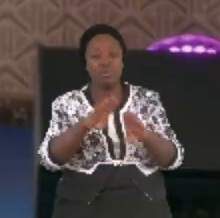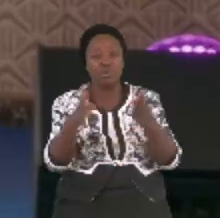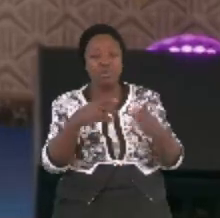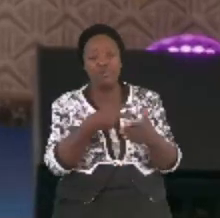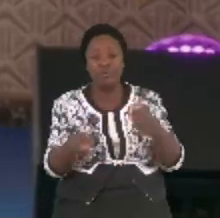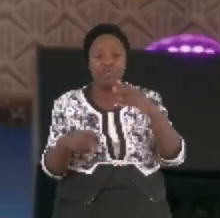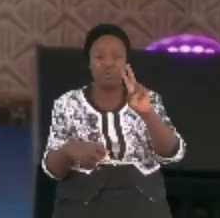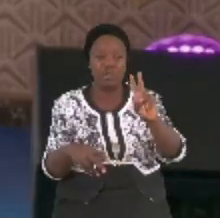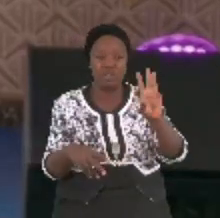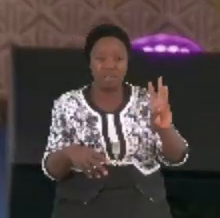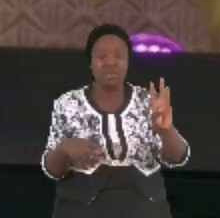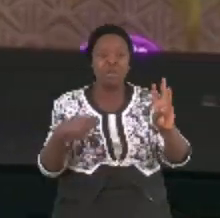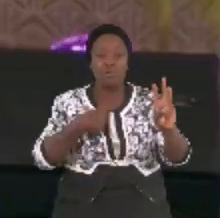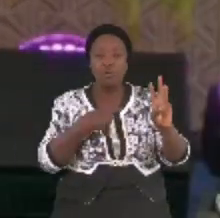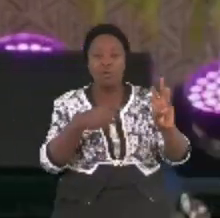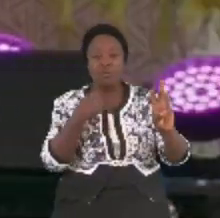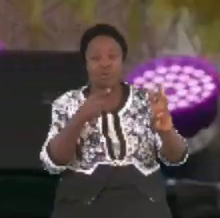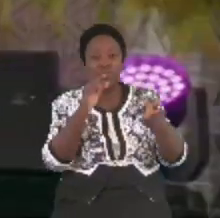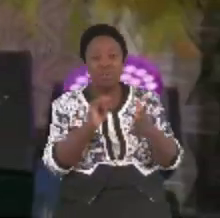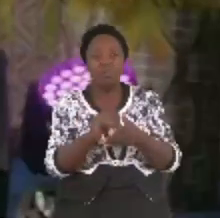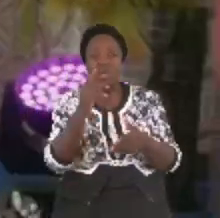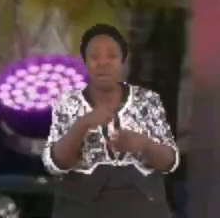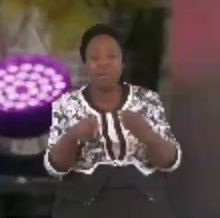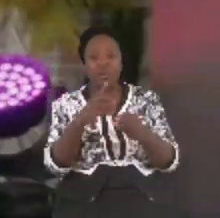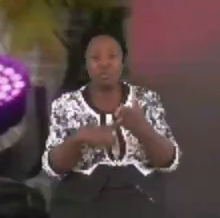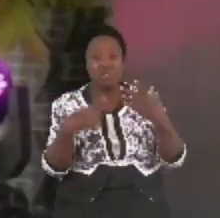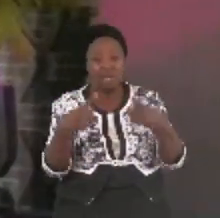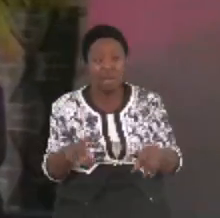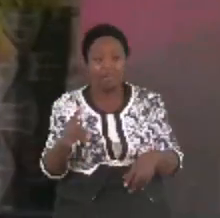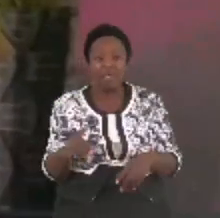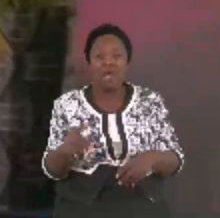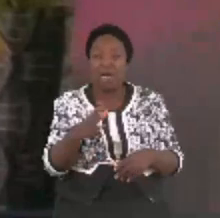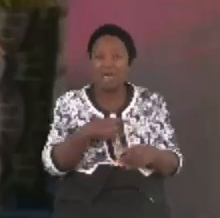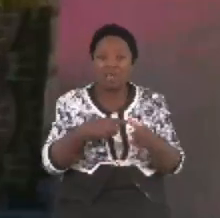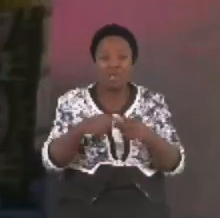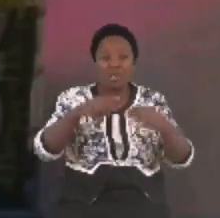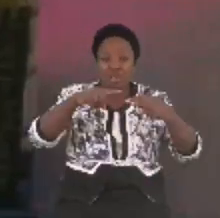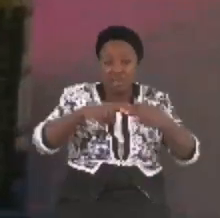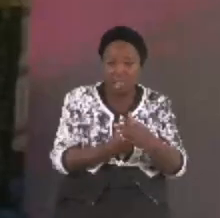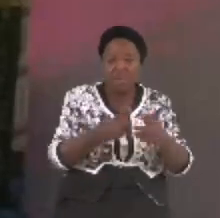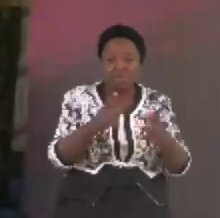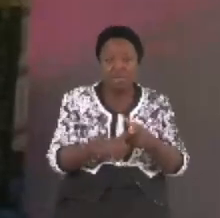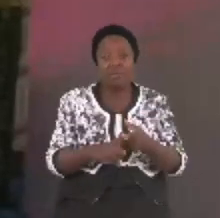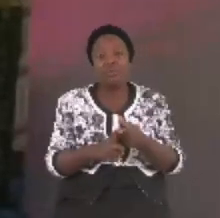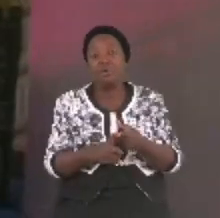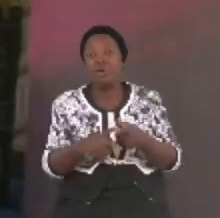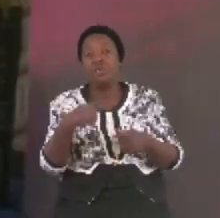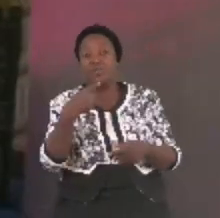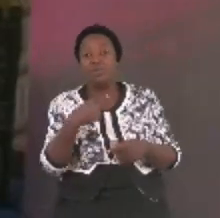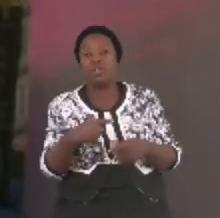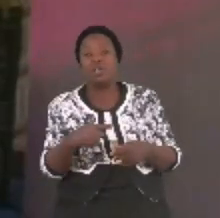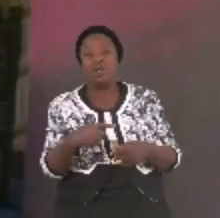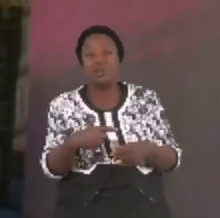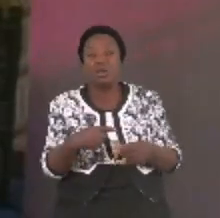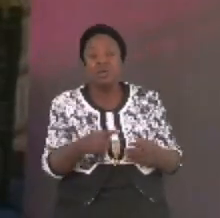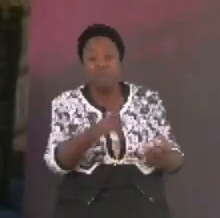verset 26, on nous dit, parlant de ce qui est arrivé, il se mit à parler librement dans la